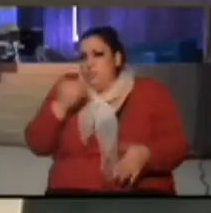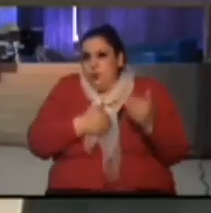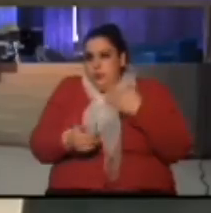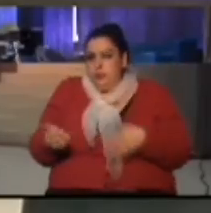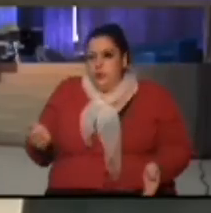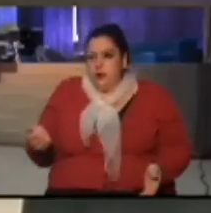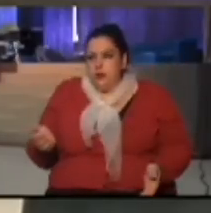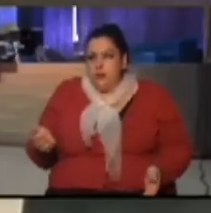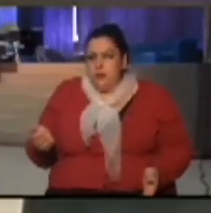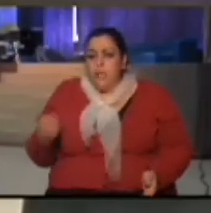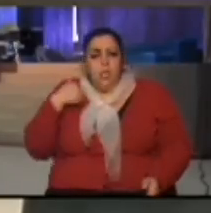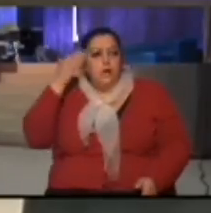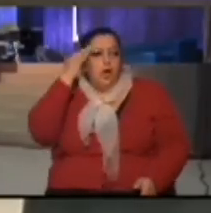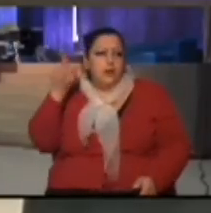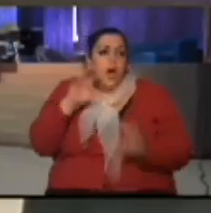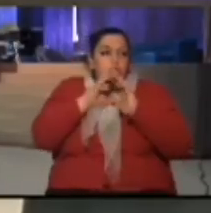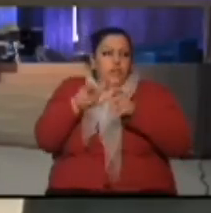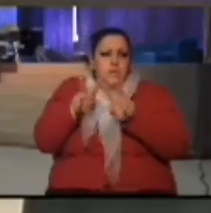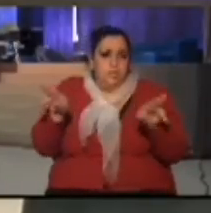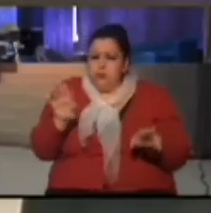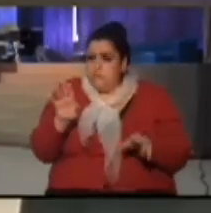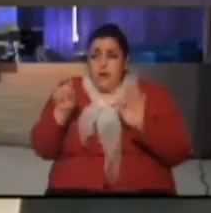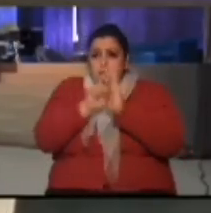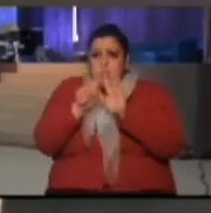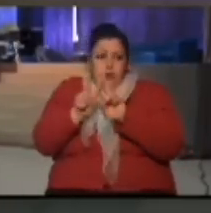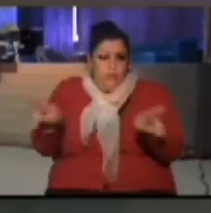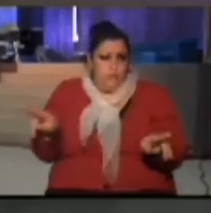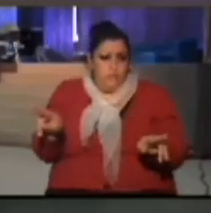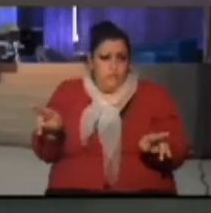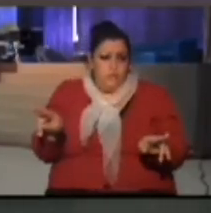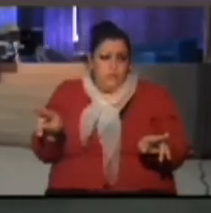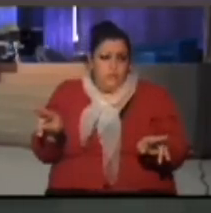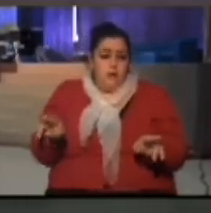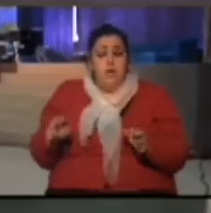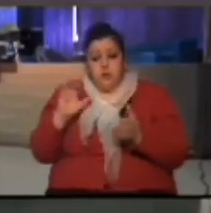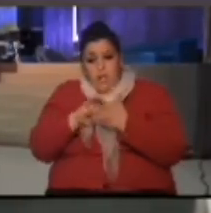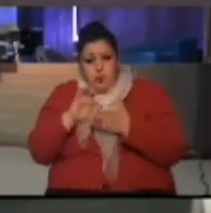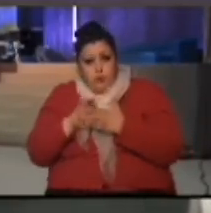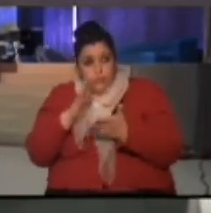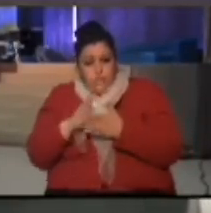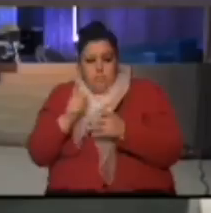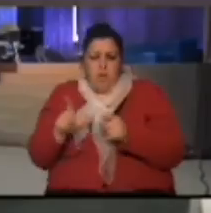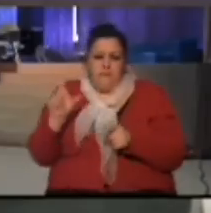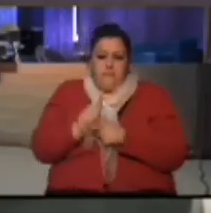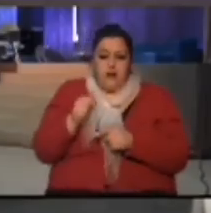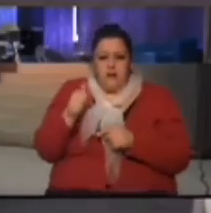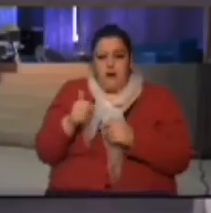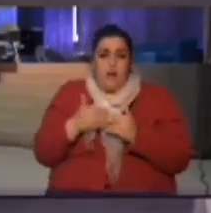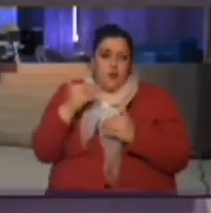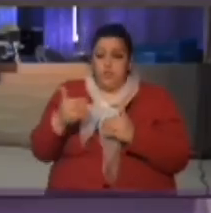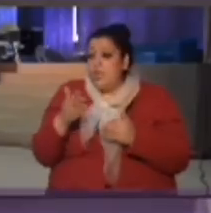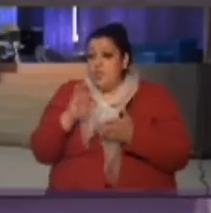գիտեմ ենակ աշխարում ատենց, պաստորեն եկեղեցում էլ ասենց, ծանոթ ունես, առաջ կգնաս, ծանոթ չունես, չես հետա,